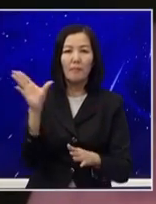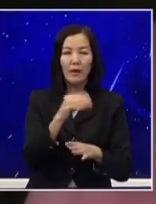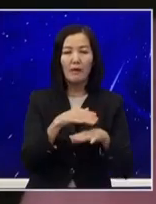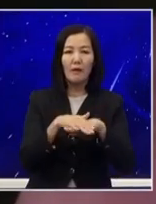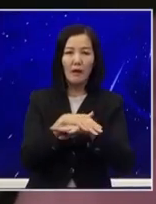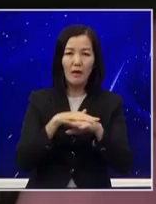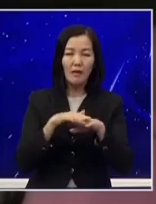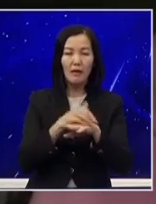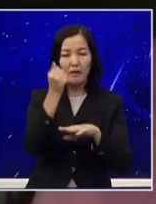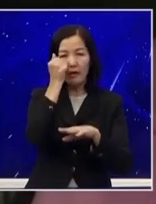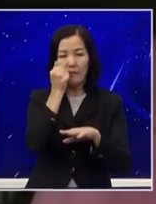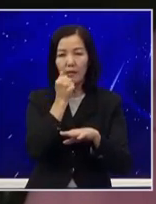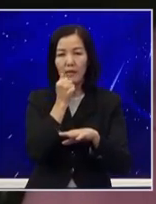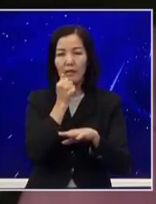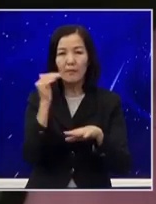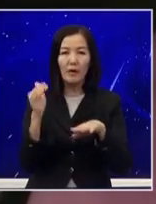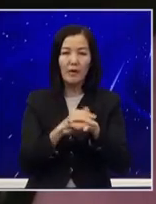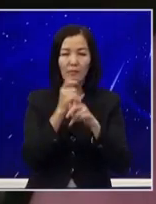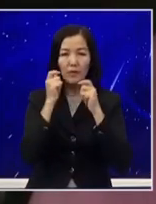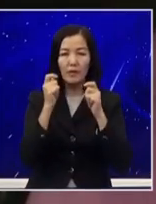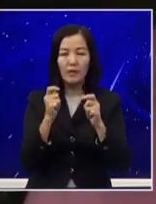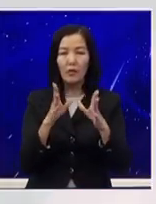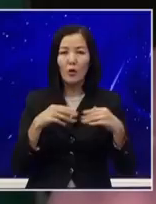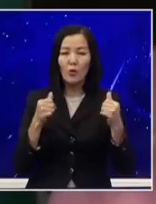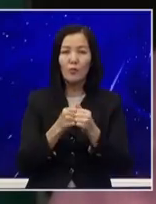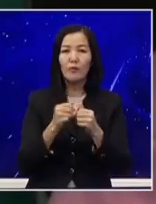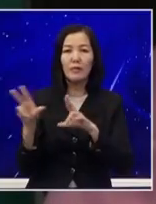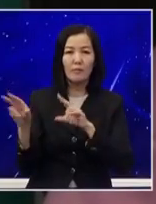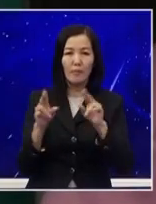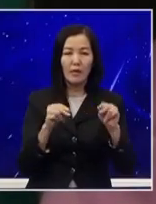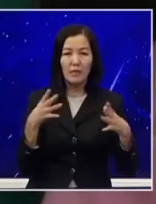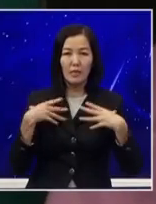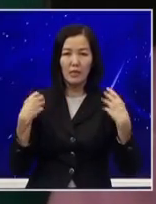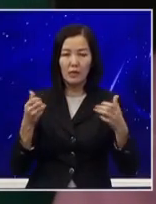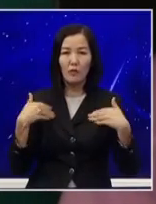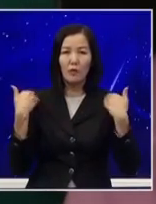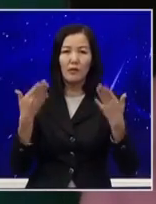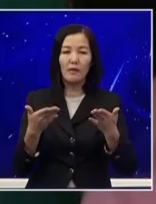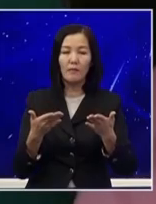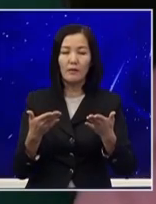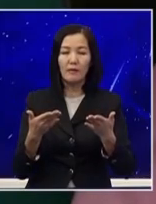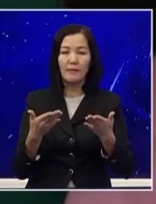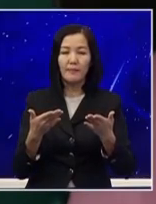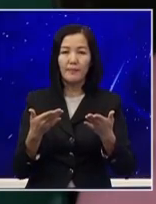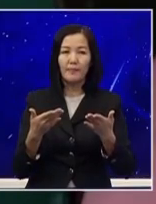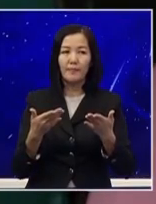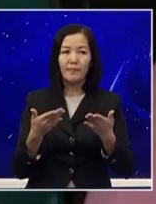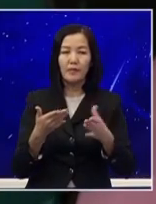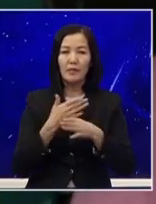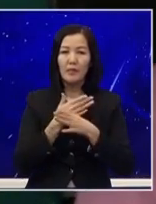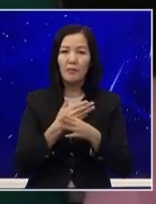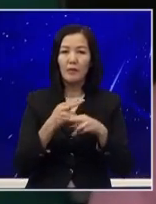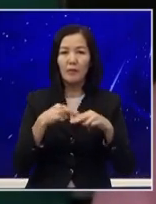айтам. Алла разы болып, солардың семьяларында құт береке берсін. Бақытты болыңыздар, еңбектеріңіздің жемісін жеңіздер. Мына демеп,